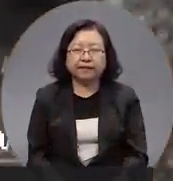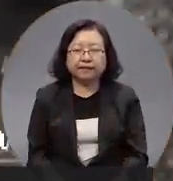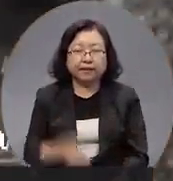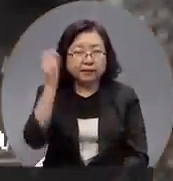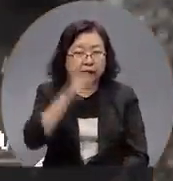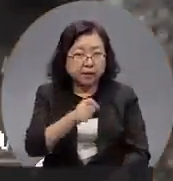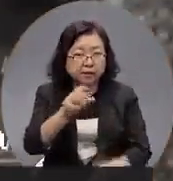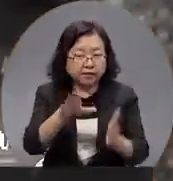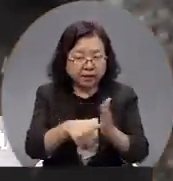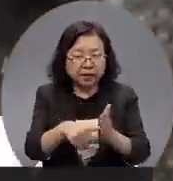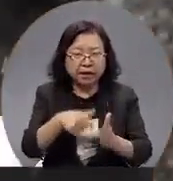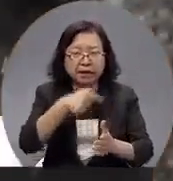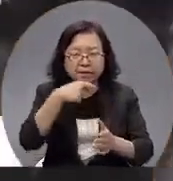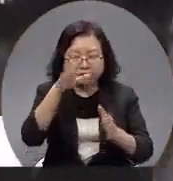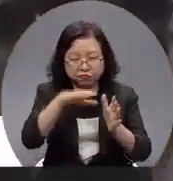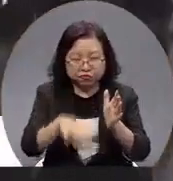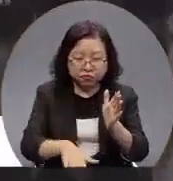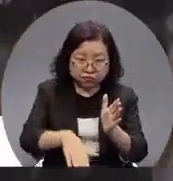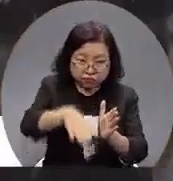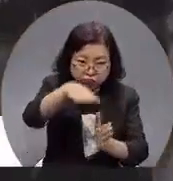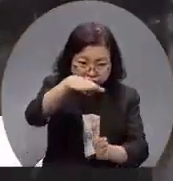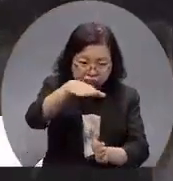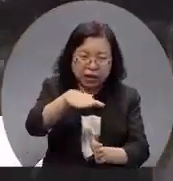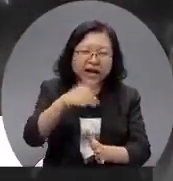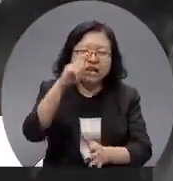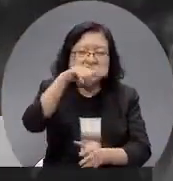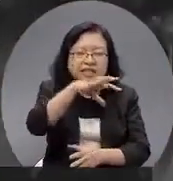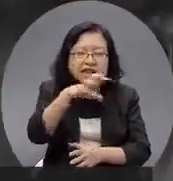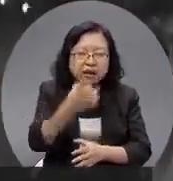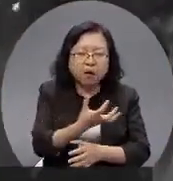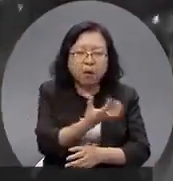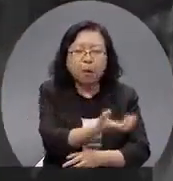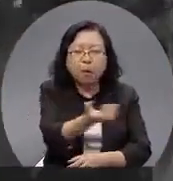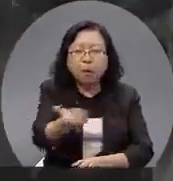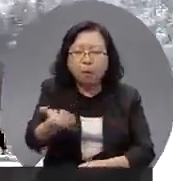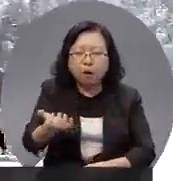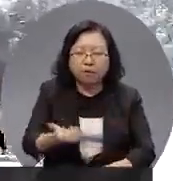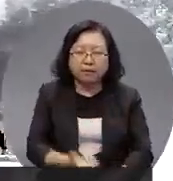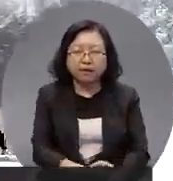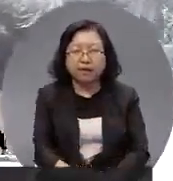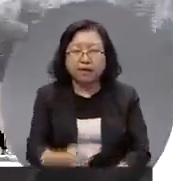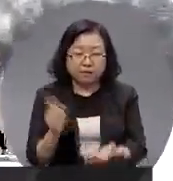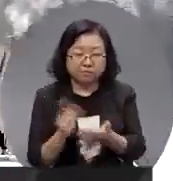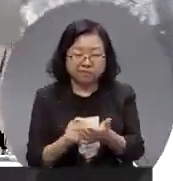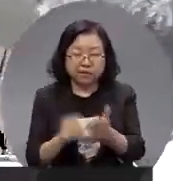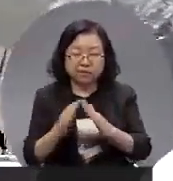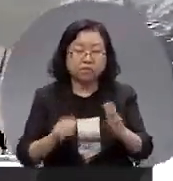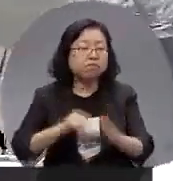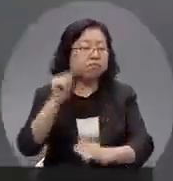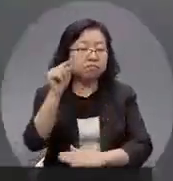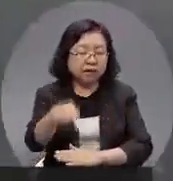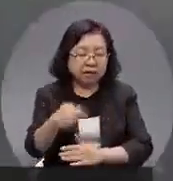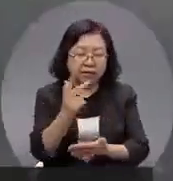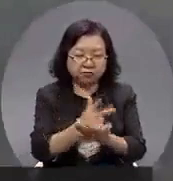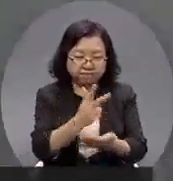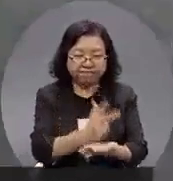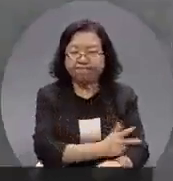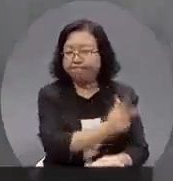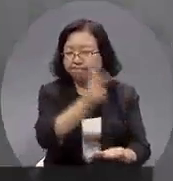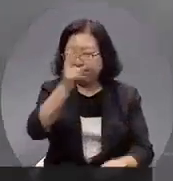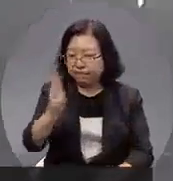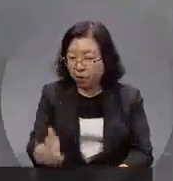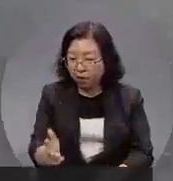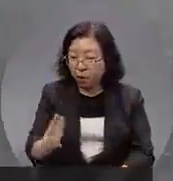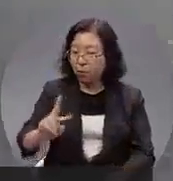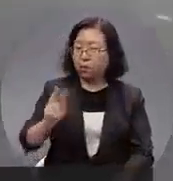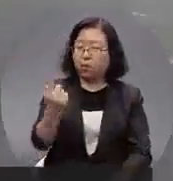새벽 시간 빗물에 잠긴 도로 위로 쓰레기 봉지가 둥둥 떠다닙니다. 황급히 집 밖으로 나온 주민이 주차된 차를 다른 곳으로